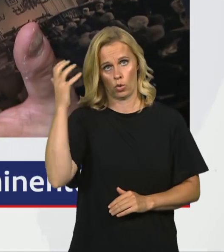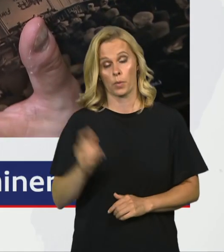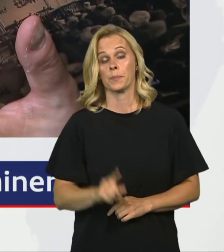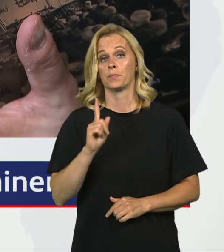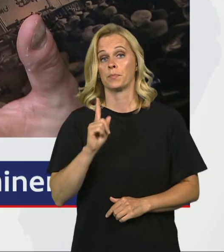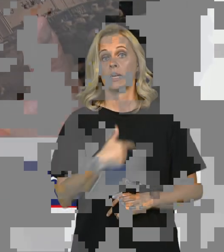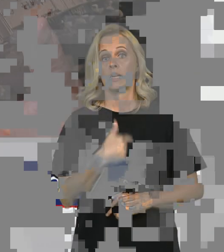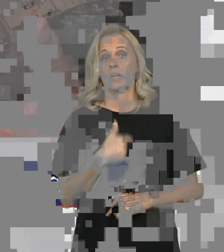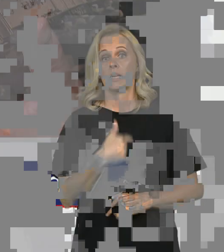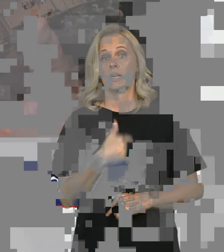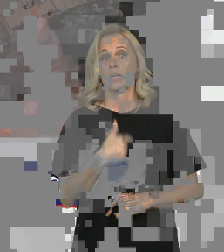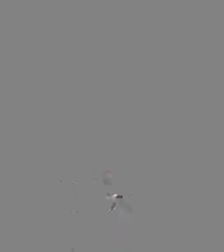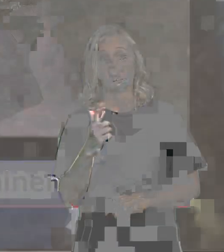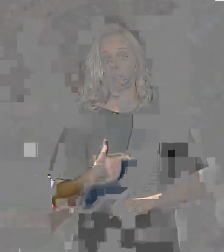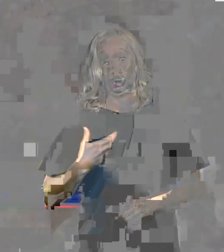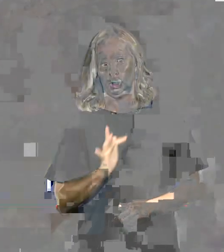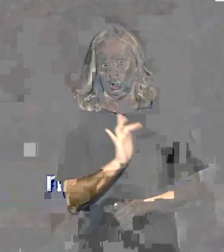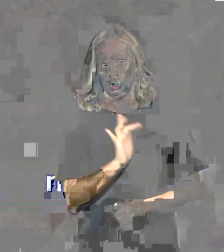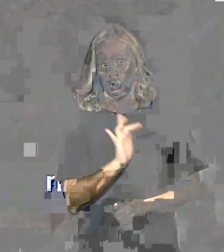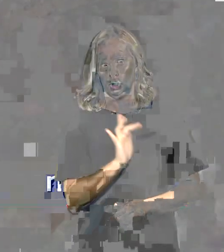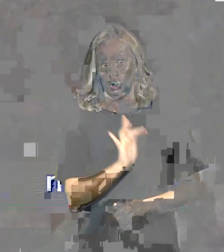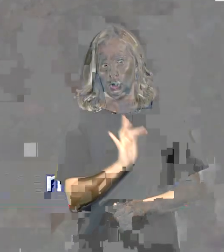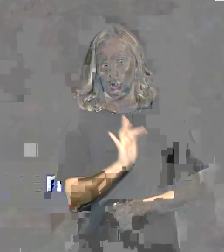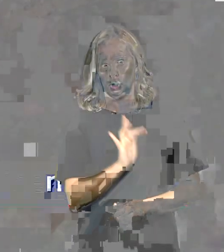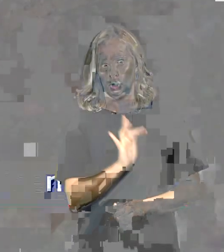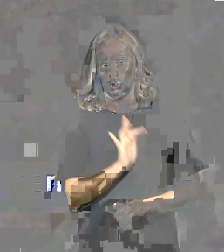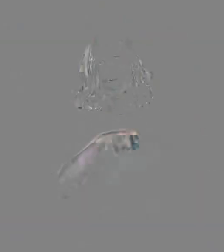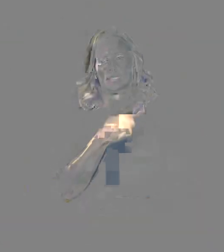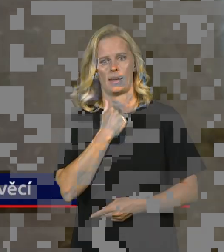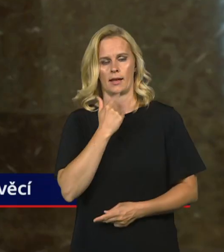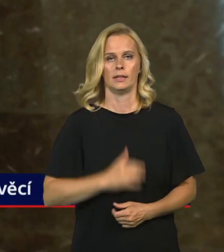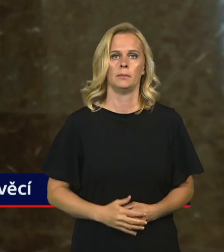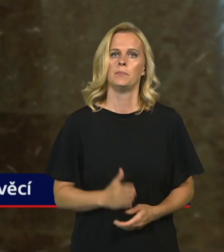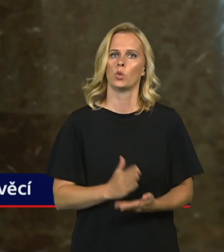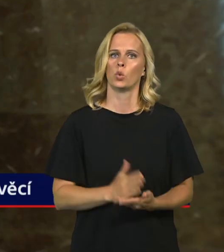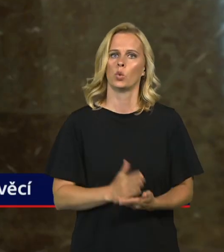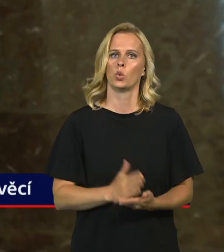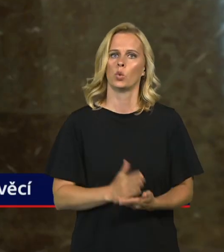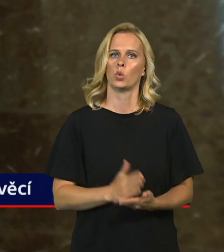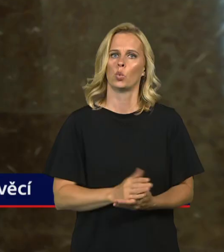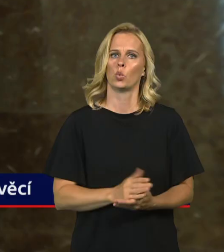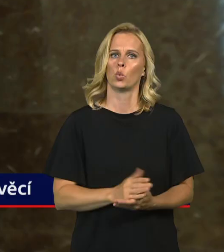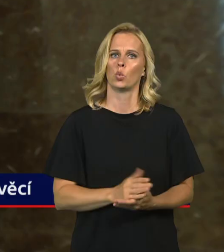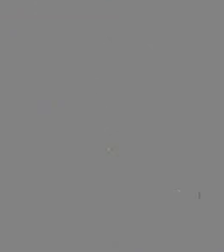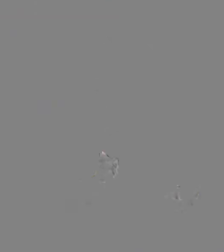rozhodnutí... ... ...tech, které k tomu přistoupili...